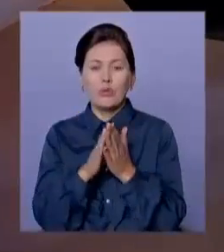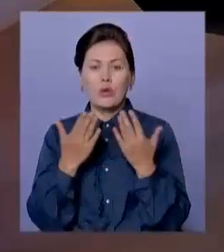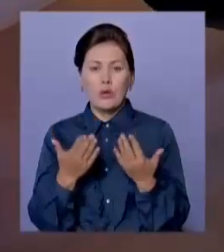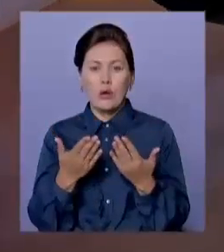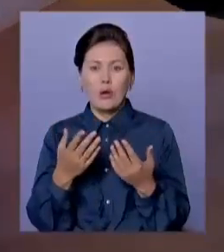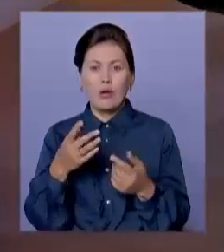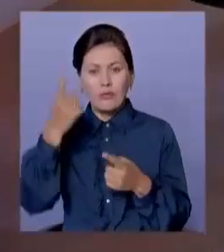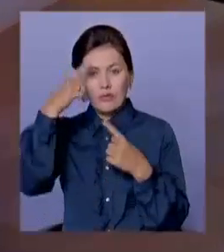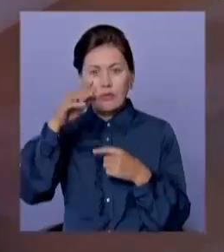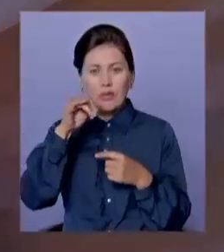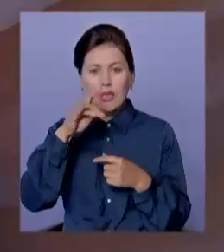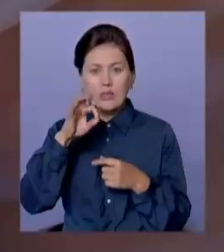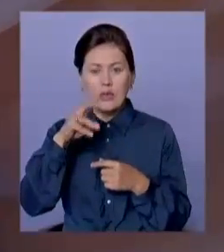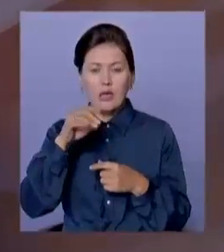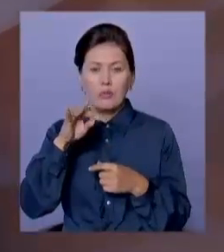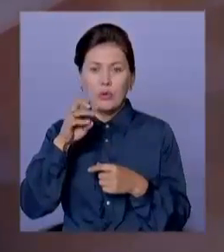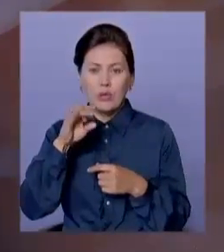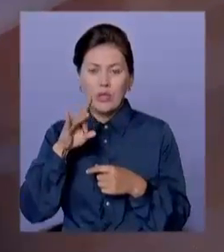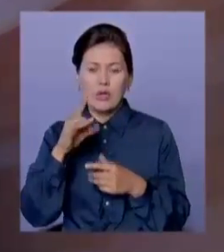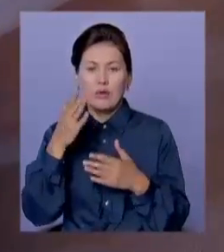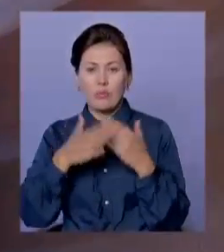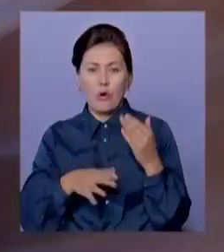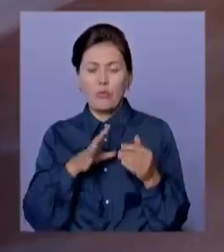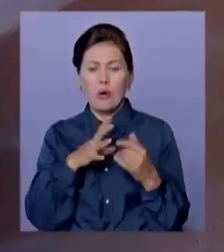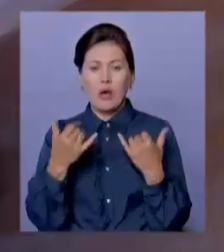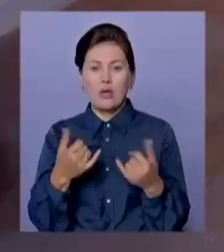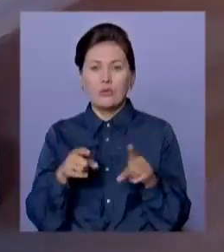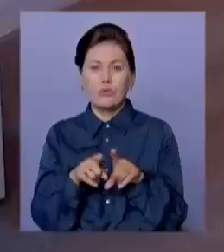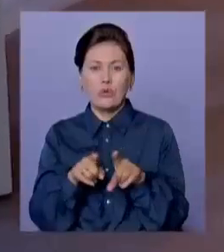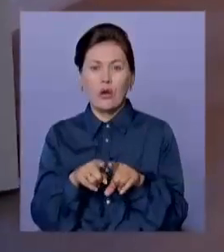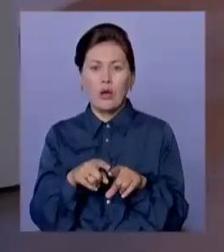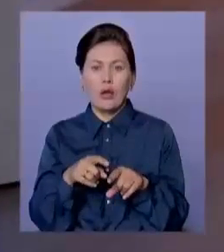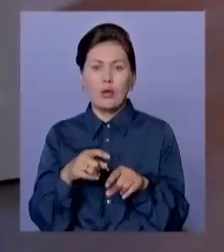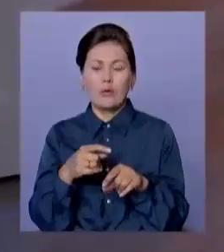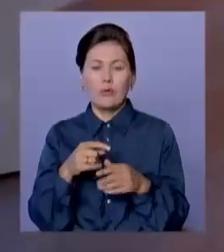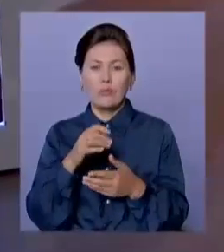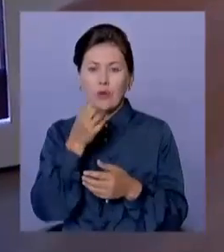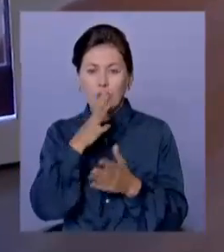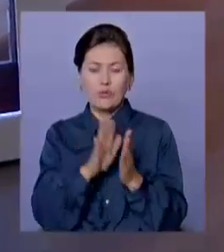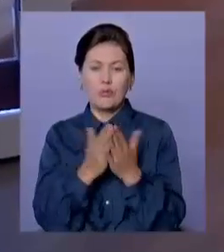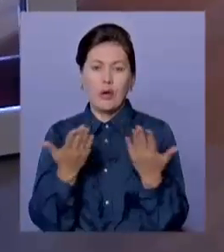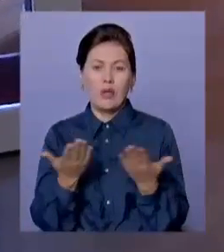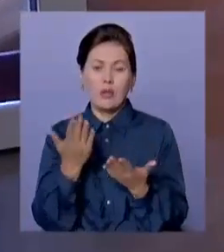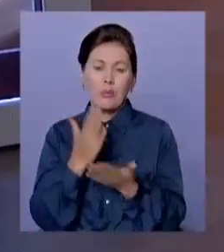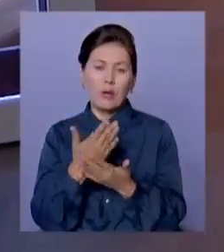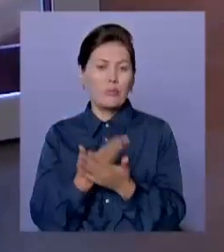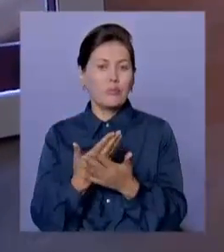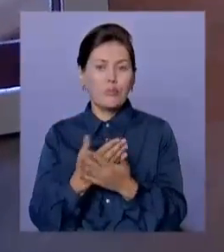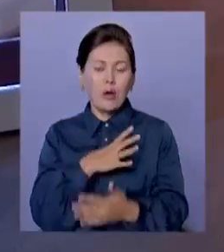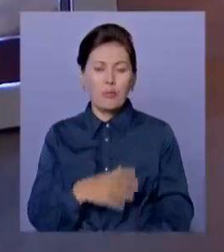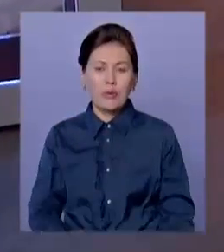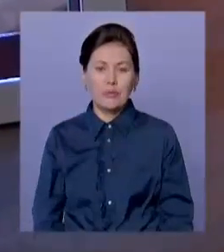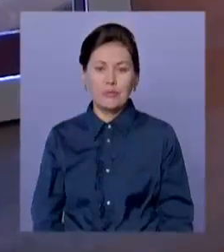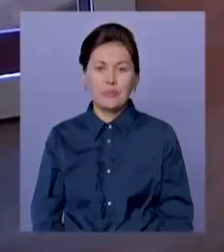андай фантастика оқим, Гарри Поттерді енді міне бітірдім. Қазір енді көрем, қандай жақсы кітаптар бар екен. Сіз де